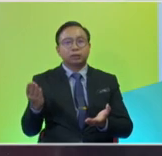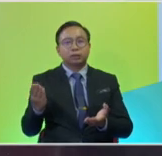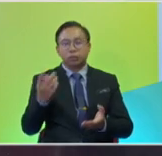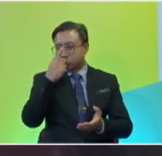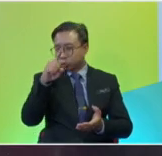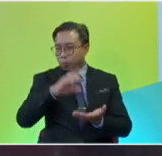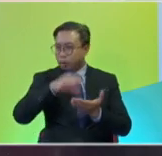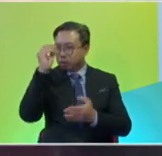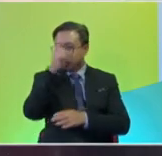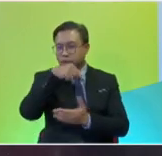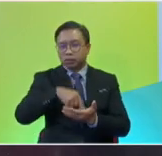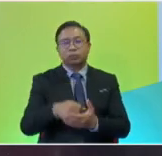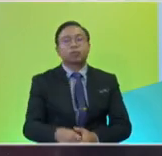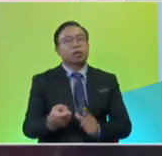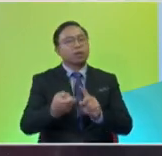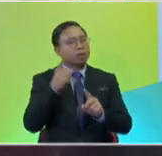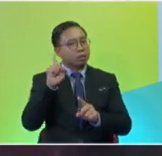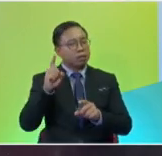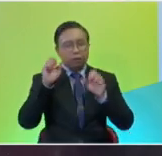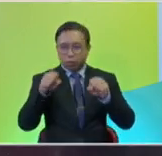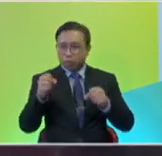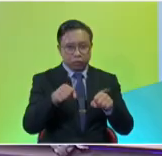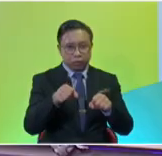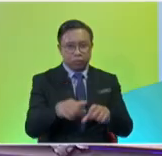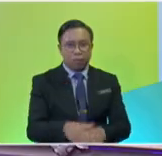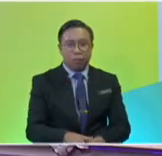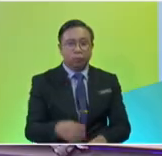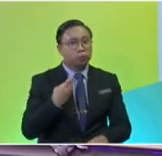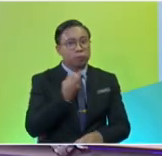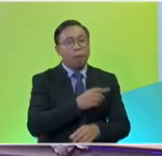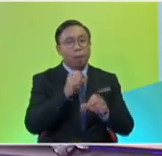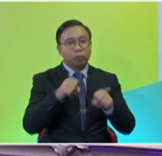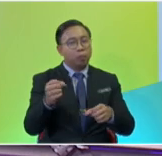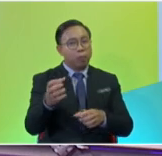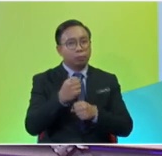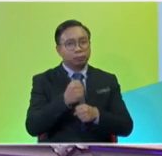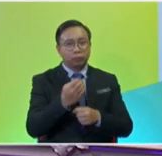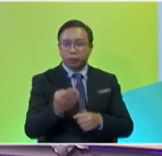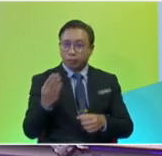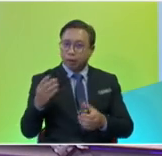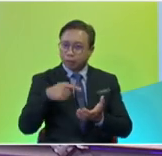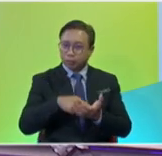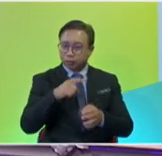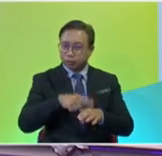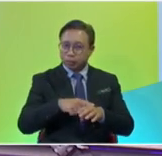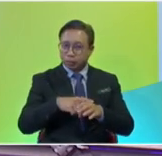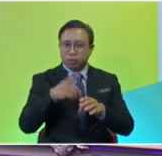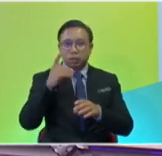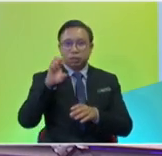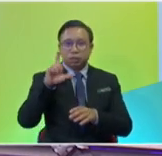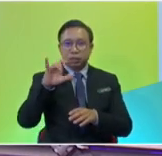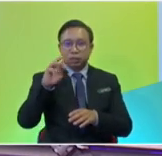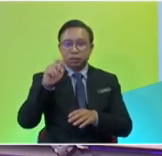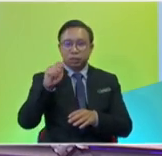pembelian kita ini dari manakah mereka boleh mendapatkannya kita Boleh dapatkan bahan-bahan ini di plantae ada lima